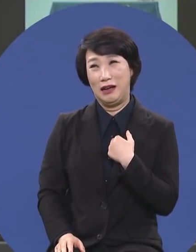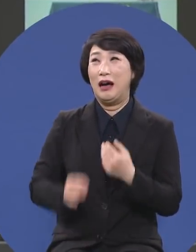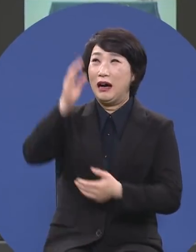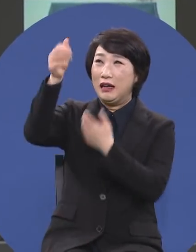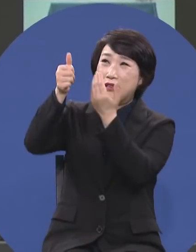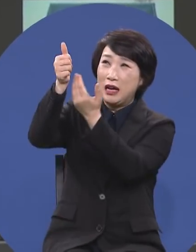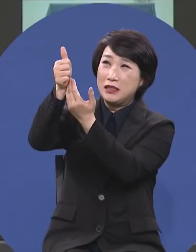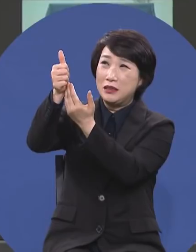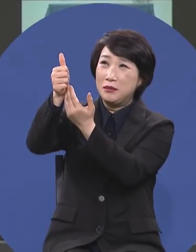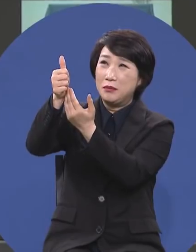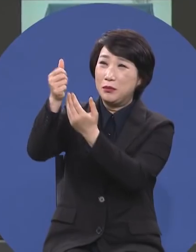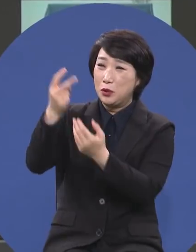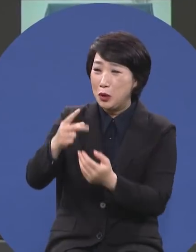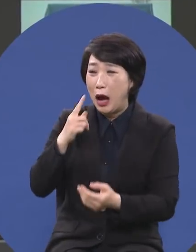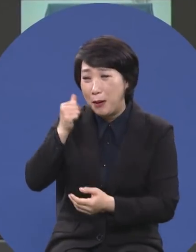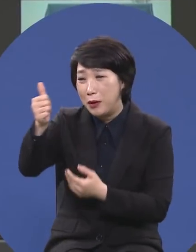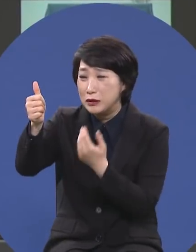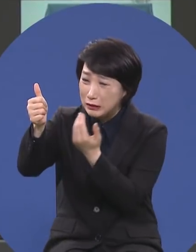하나님과 아버지께